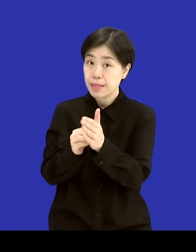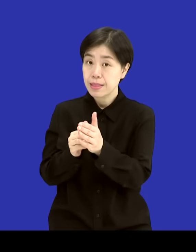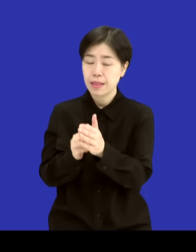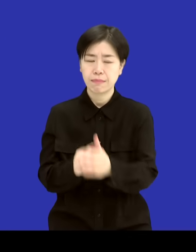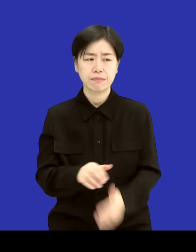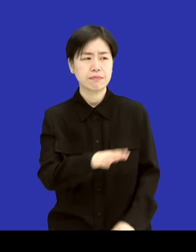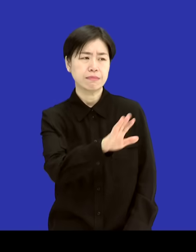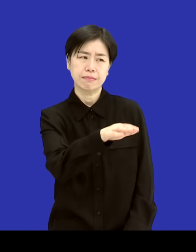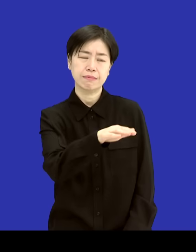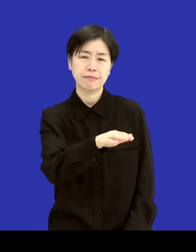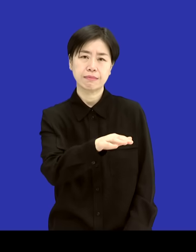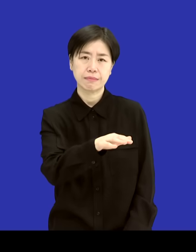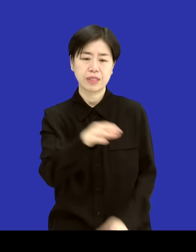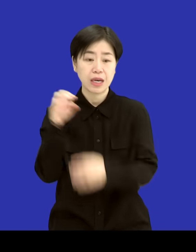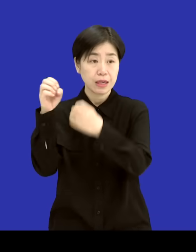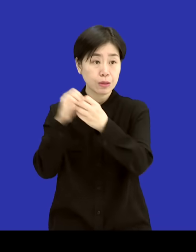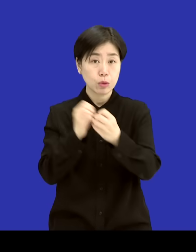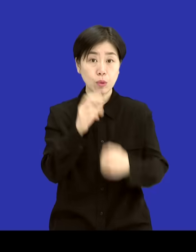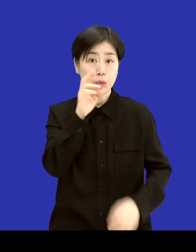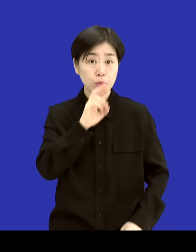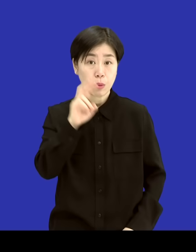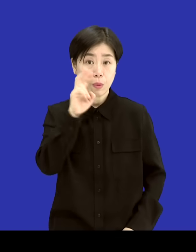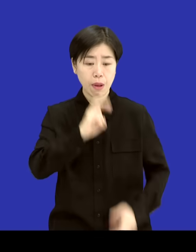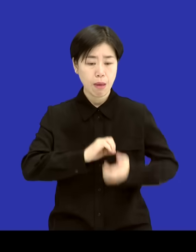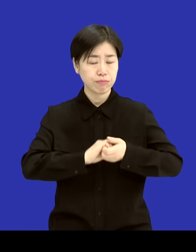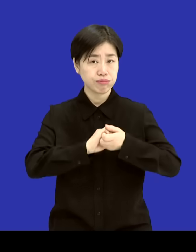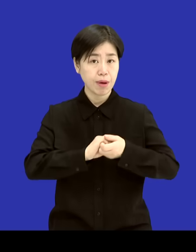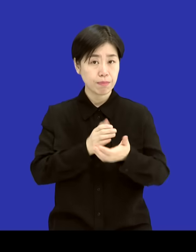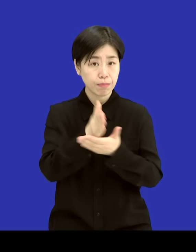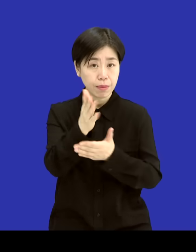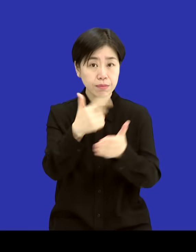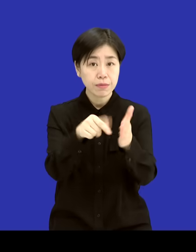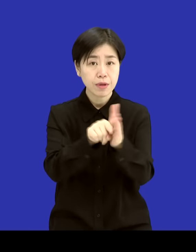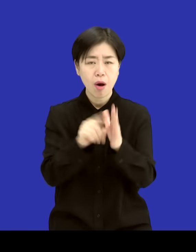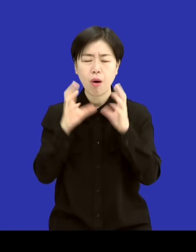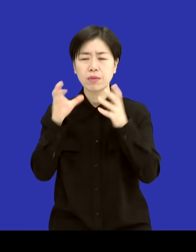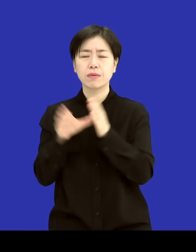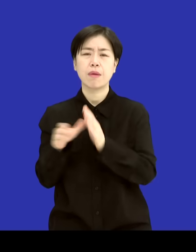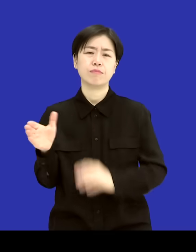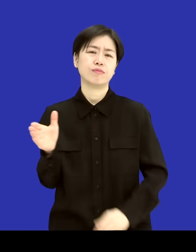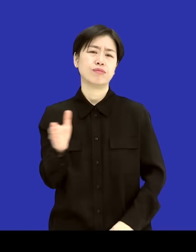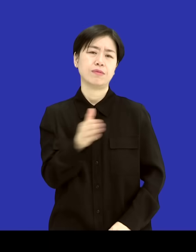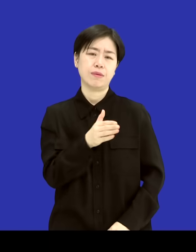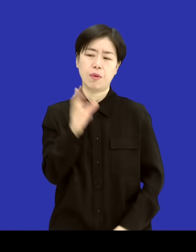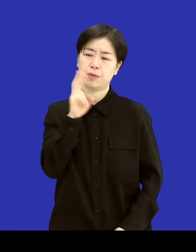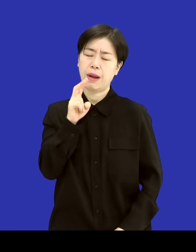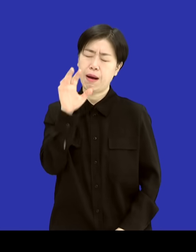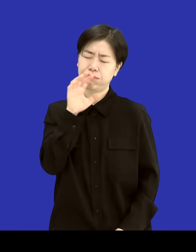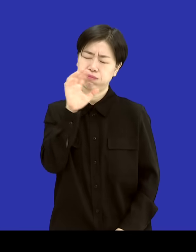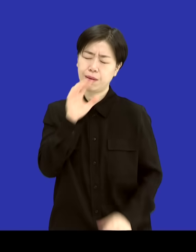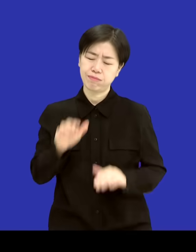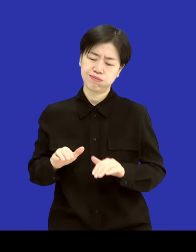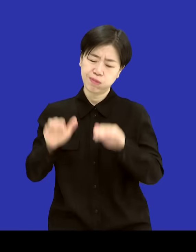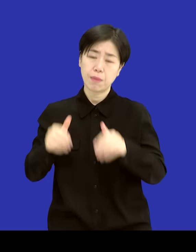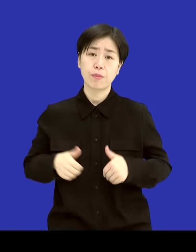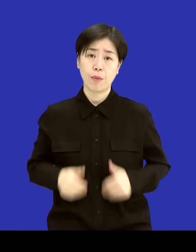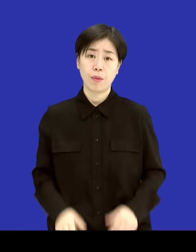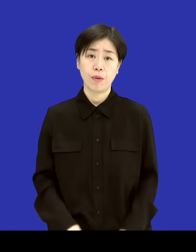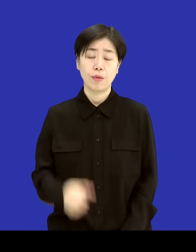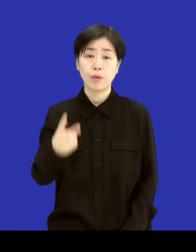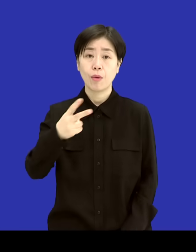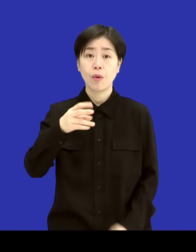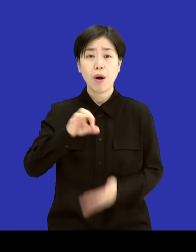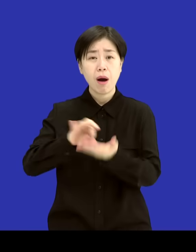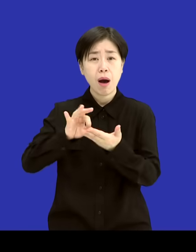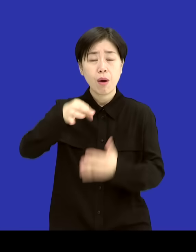성악은 알기론 좀 어렸을 때부터 해야 되고 네. 그리고 사실 좀 재정적으로도 많이 그렇죠. 좀 돈이